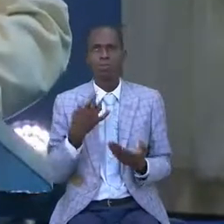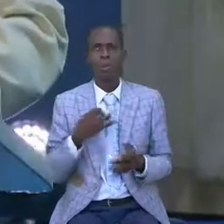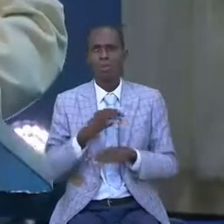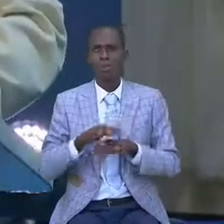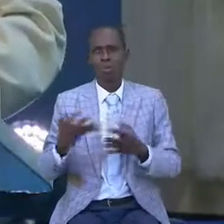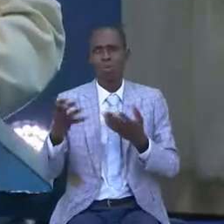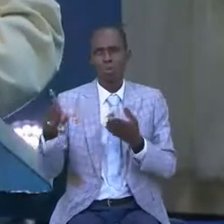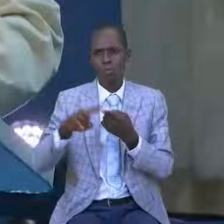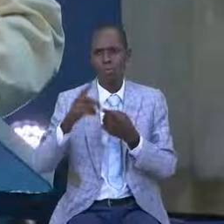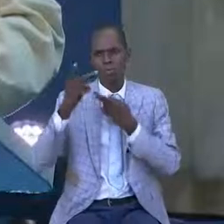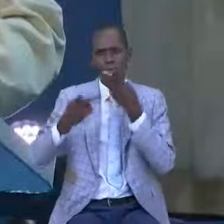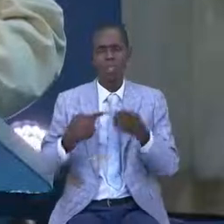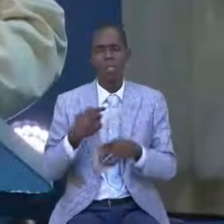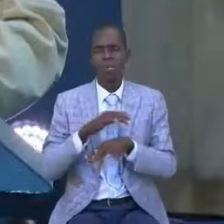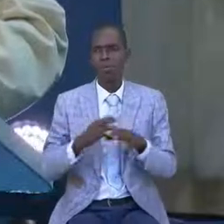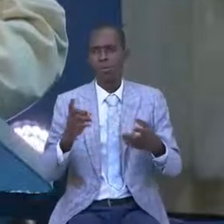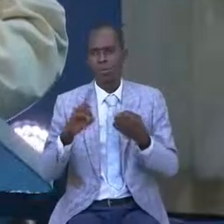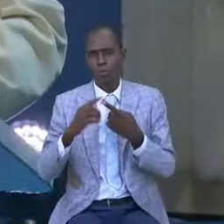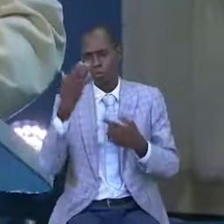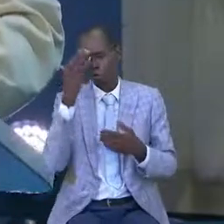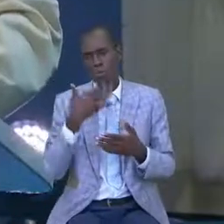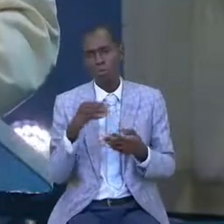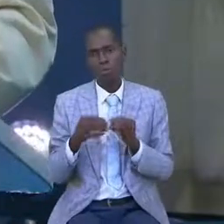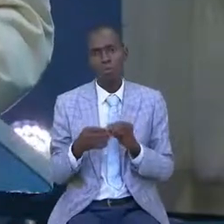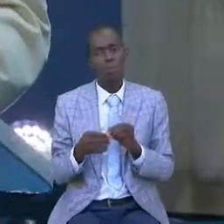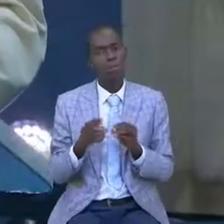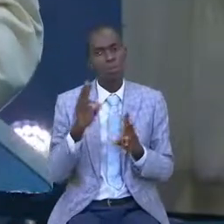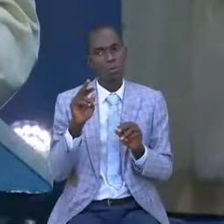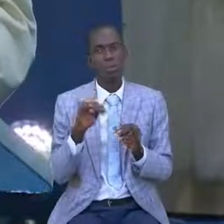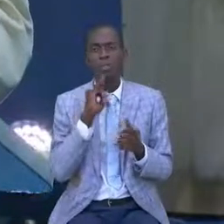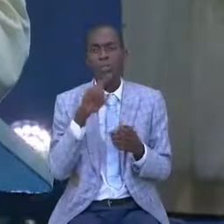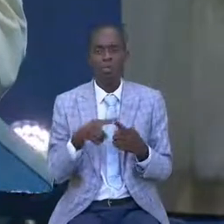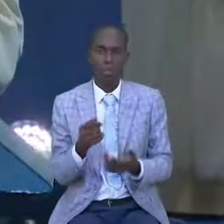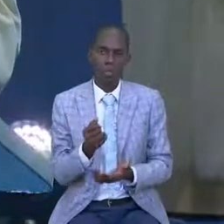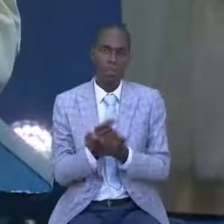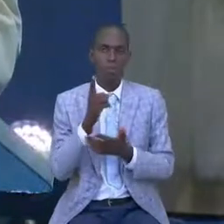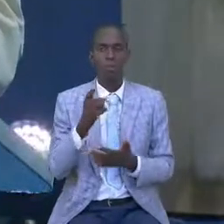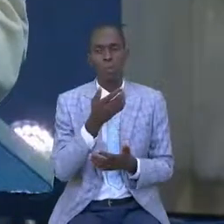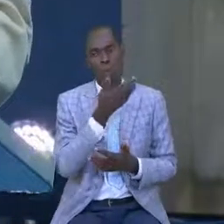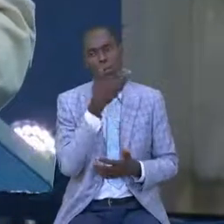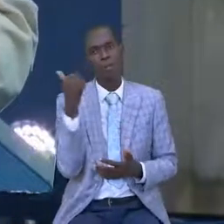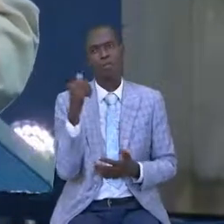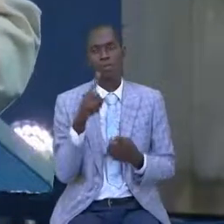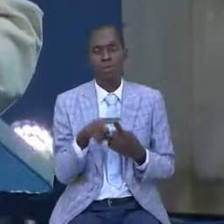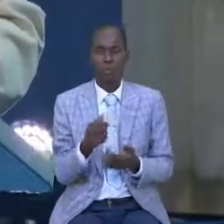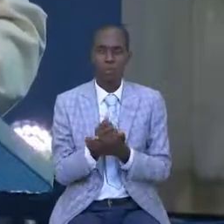faites tout pour prendre les coordonnées des nouveaux convertis.